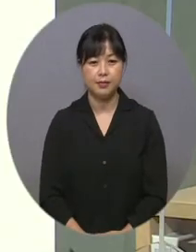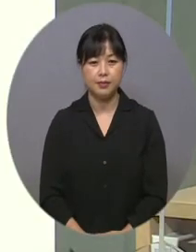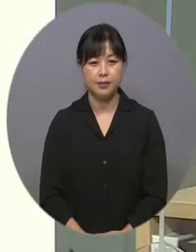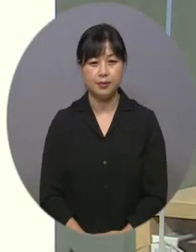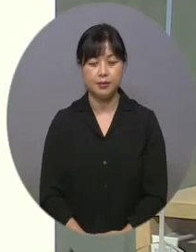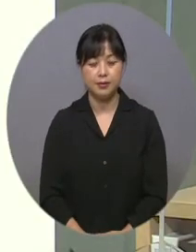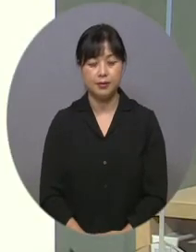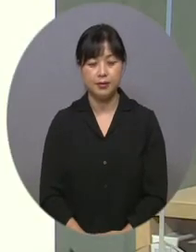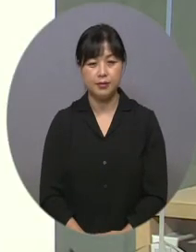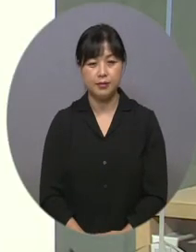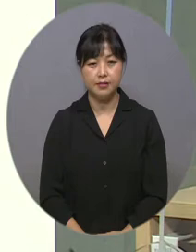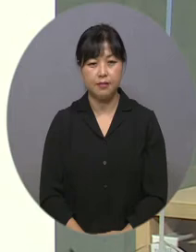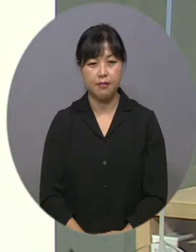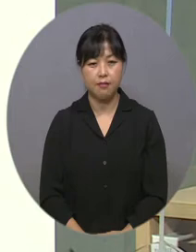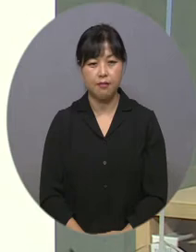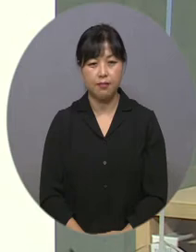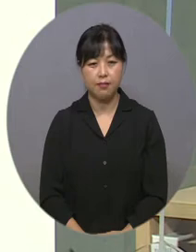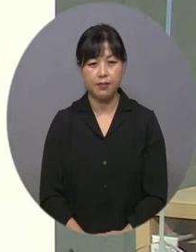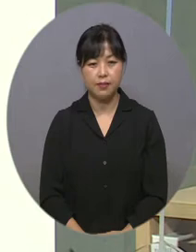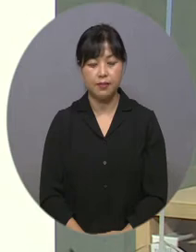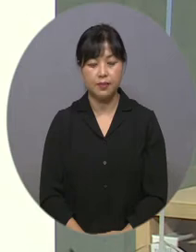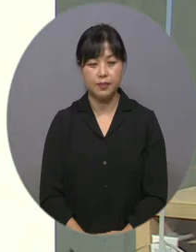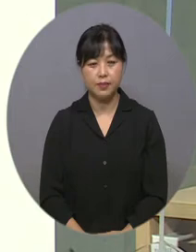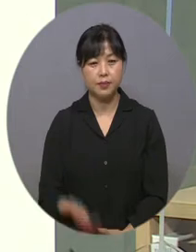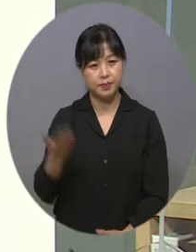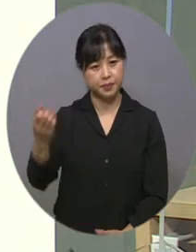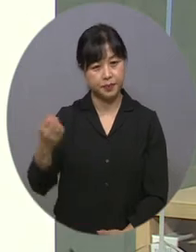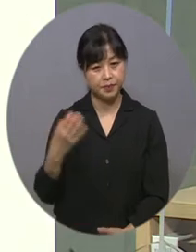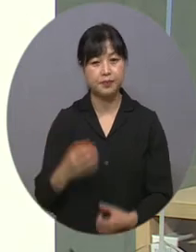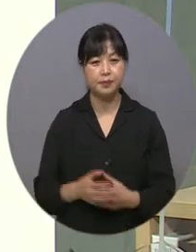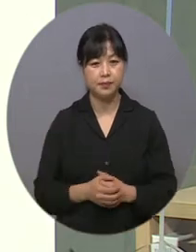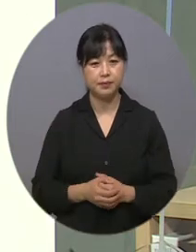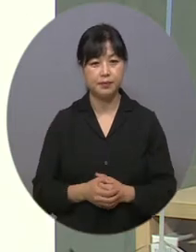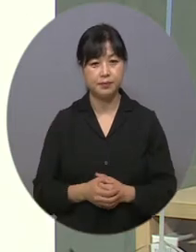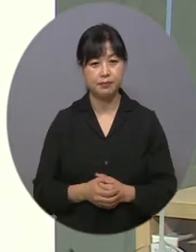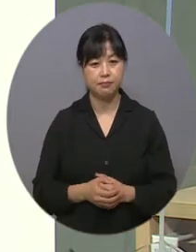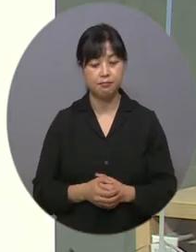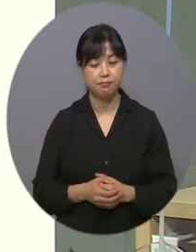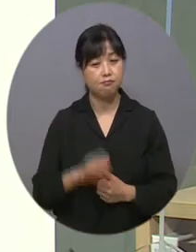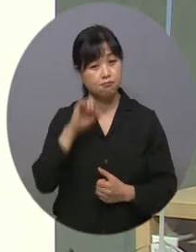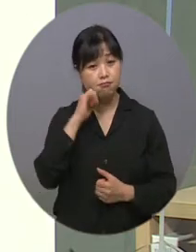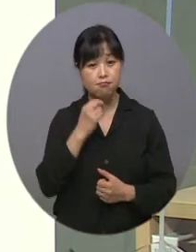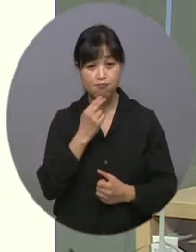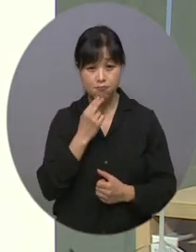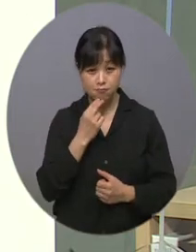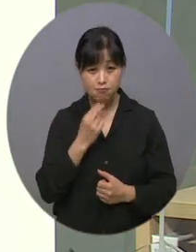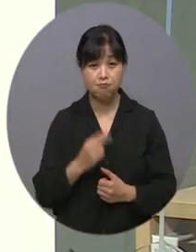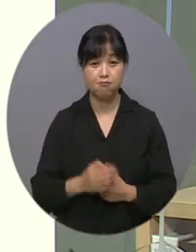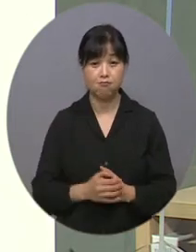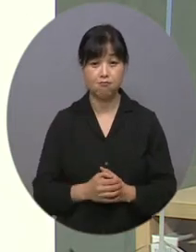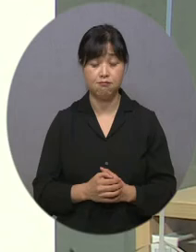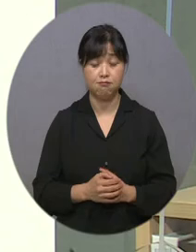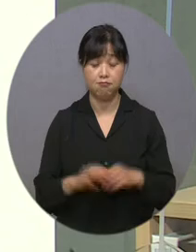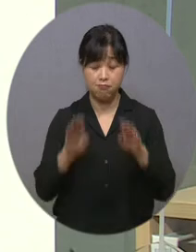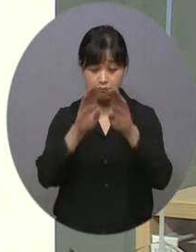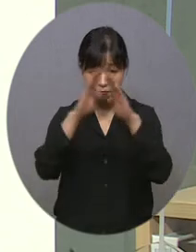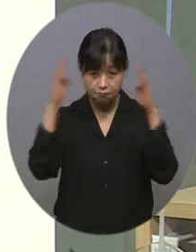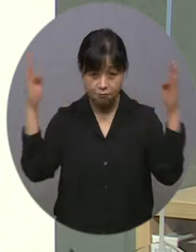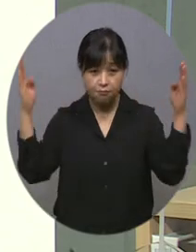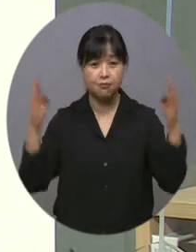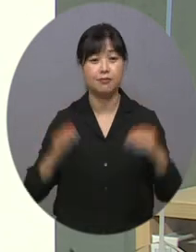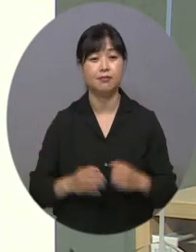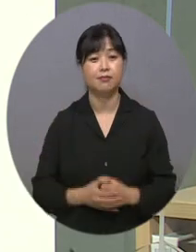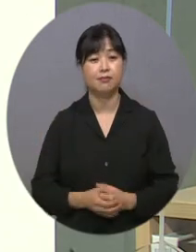이제 들어보면은 뭐 그렇게 어렵지 않게 개방적으로